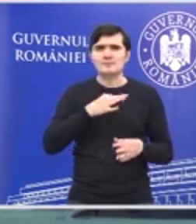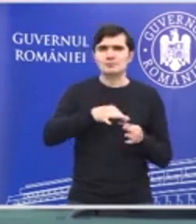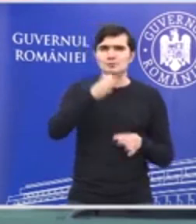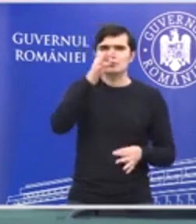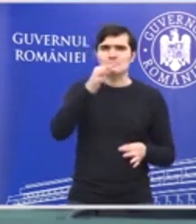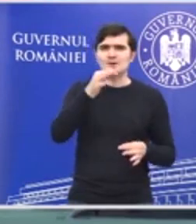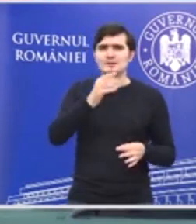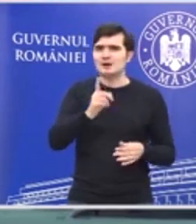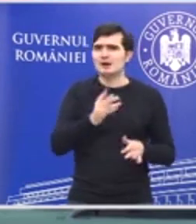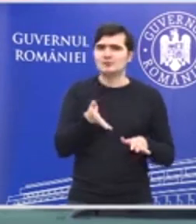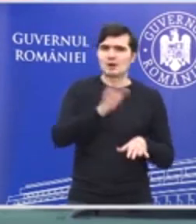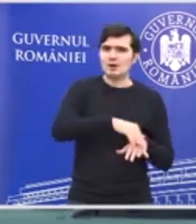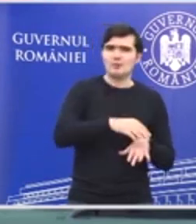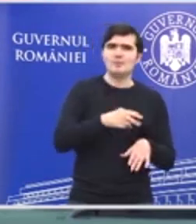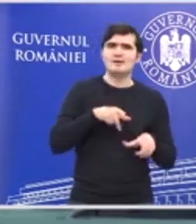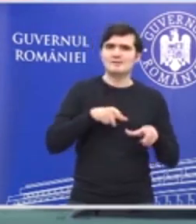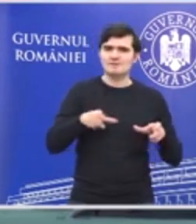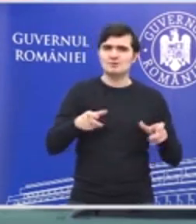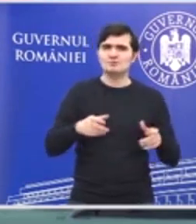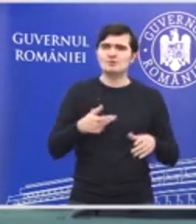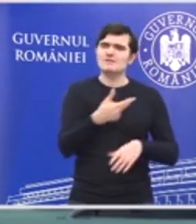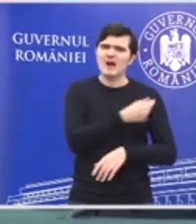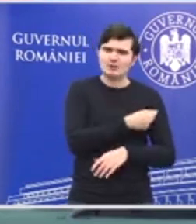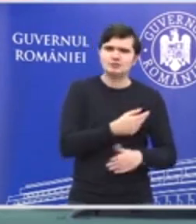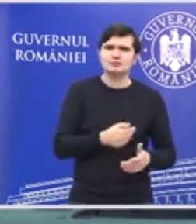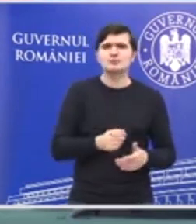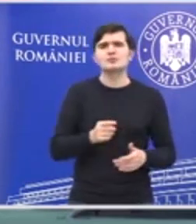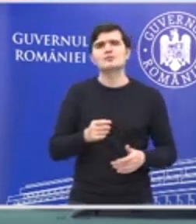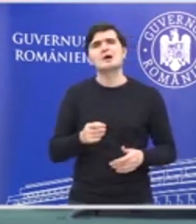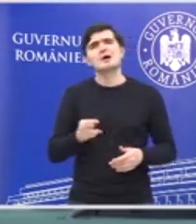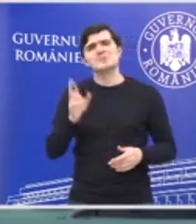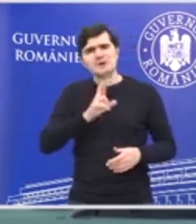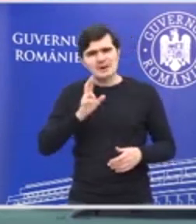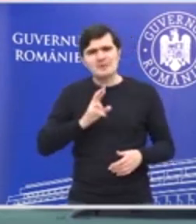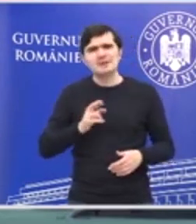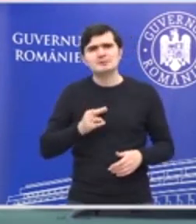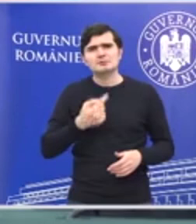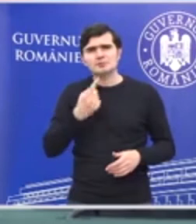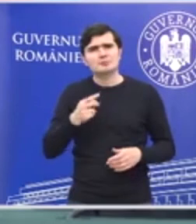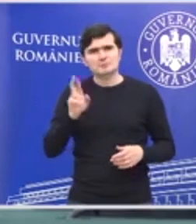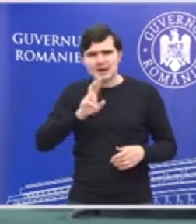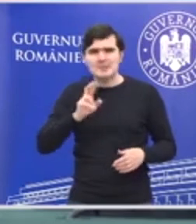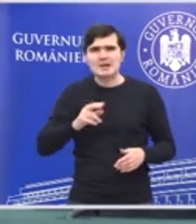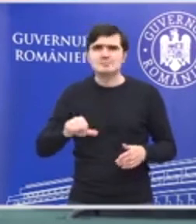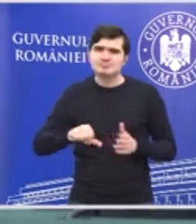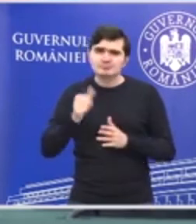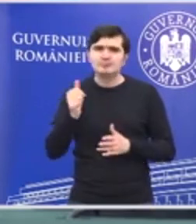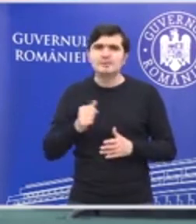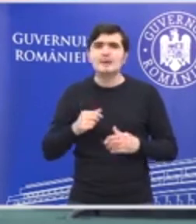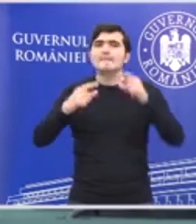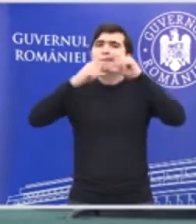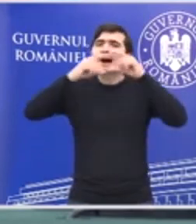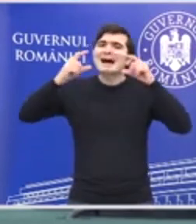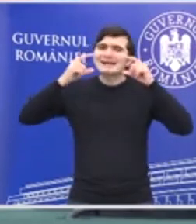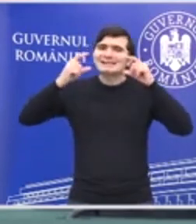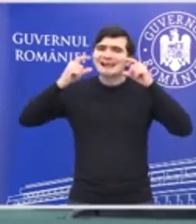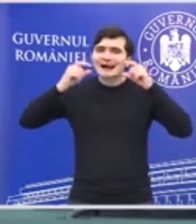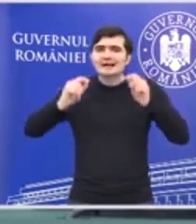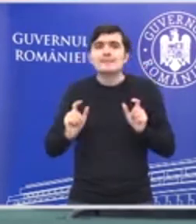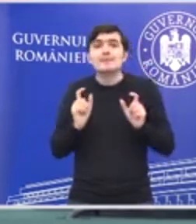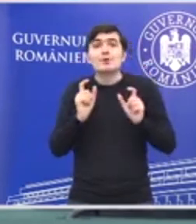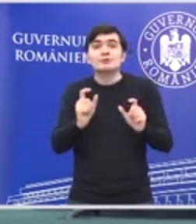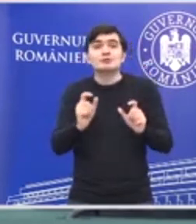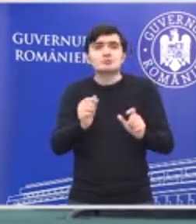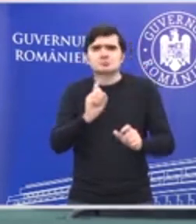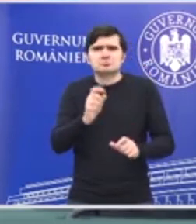neacoperite de vaccin. Am mai spus-o și continui să spun același lucru. Masca de protecție ne protejează